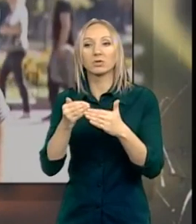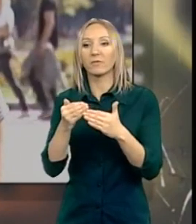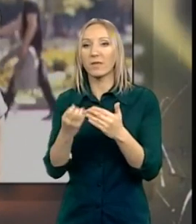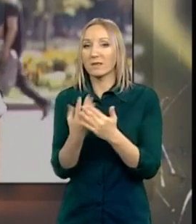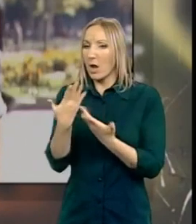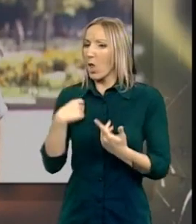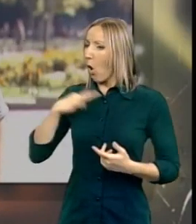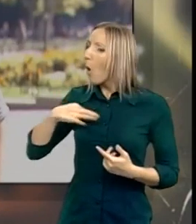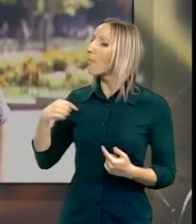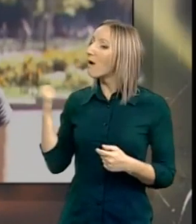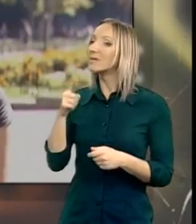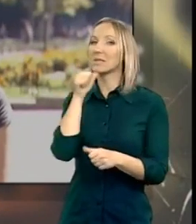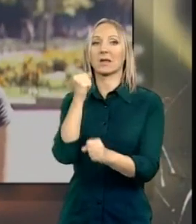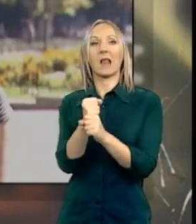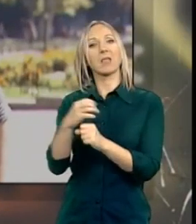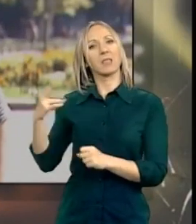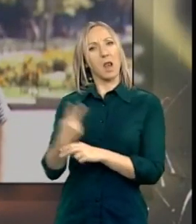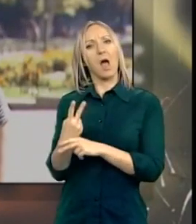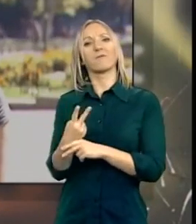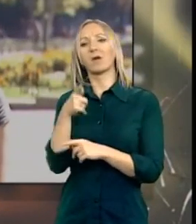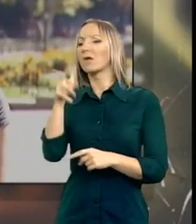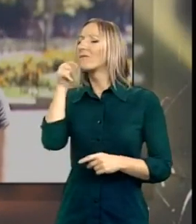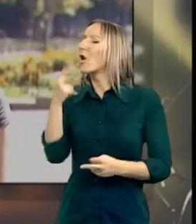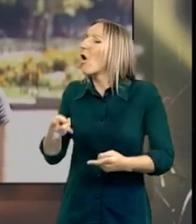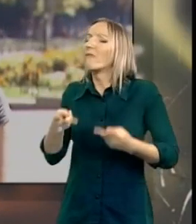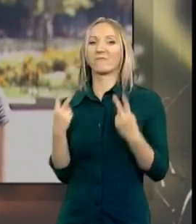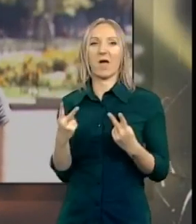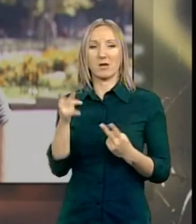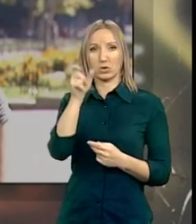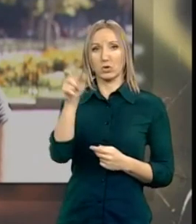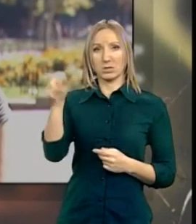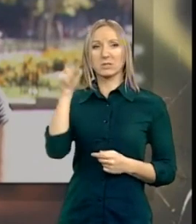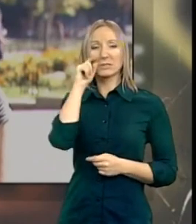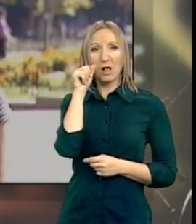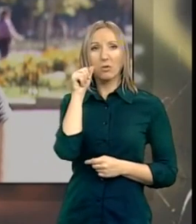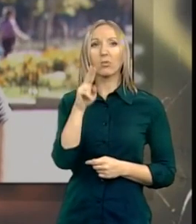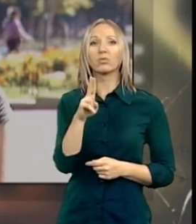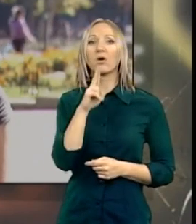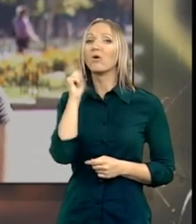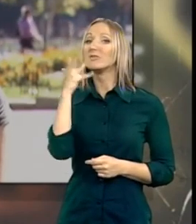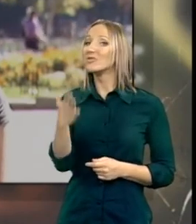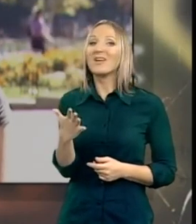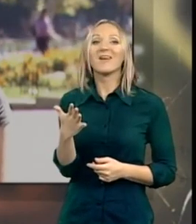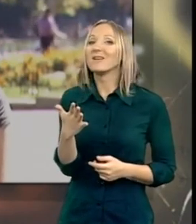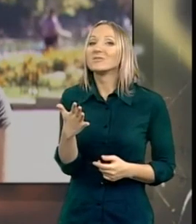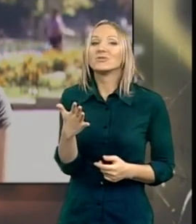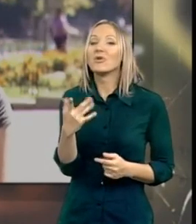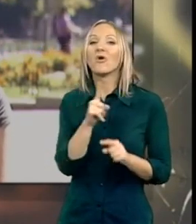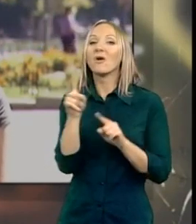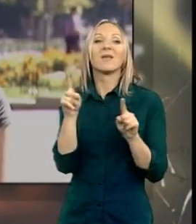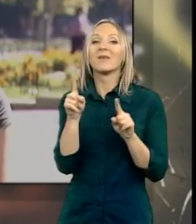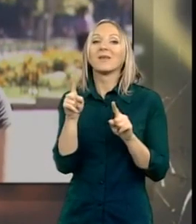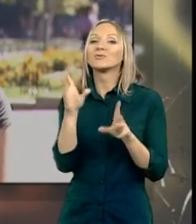neke obaveze i radne navike, što mislim da je vrlo, vrlo važno za ljude koji često ni na koji način nisu